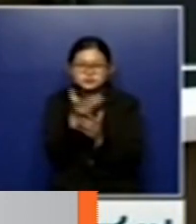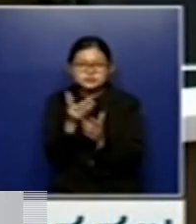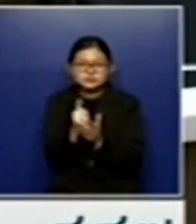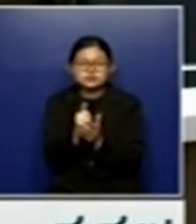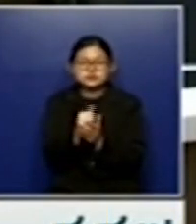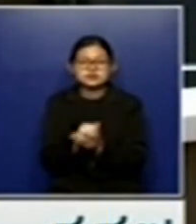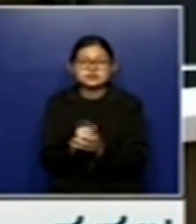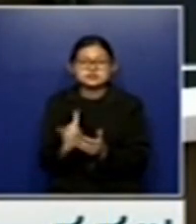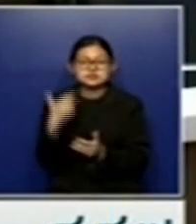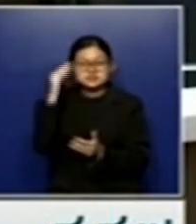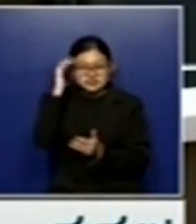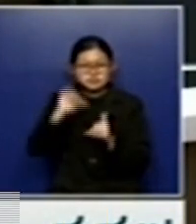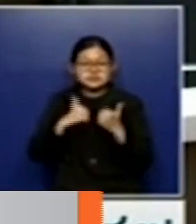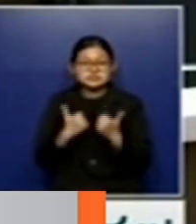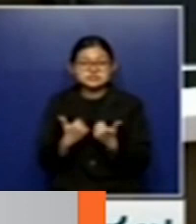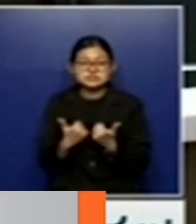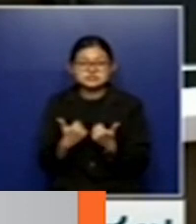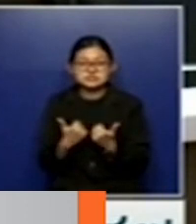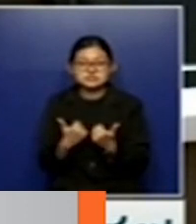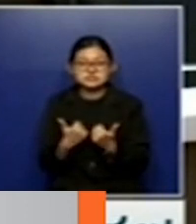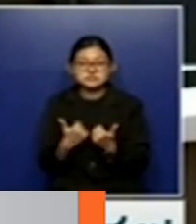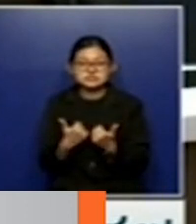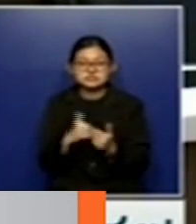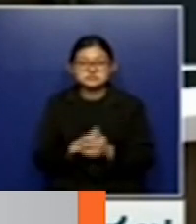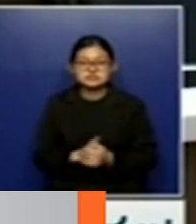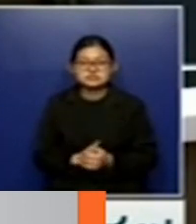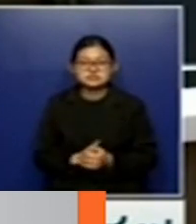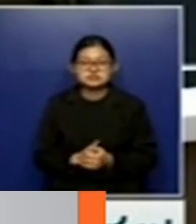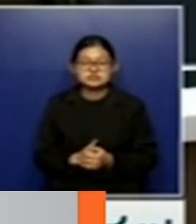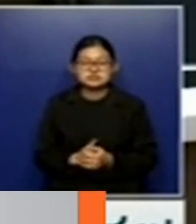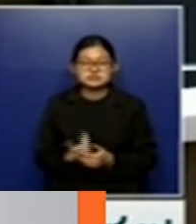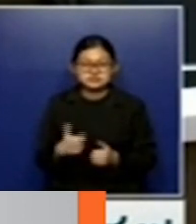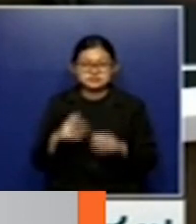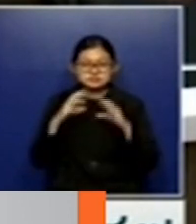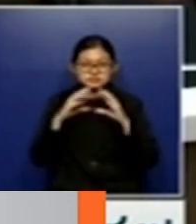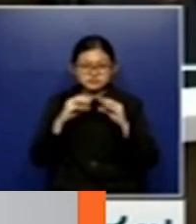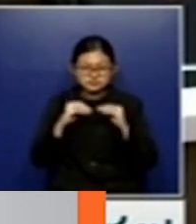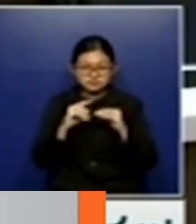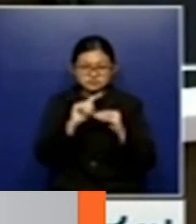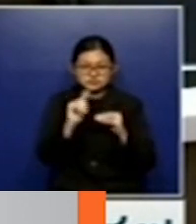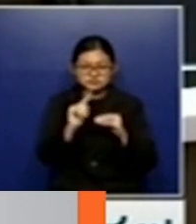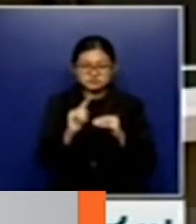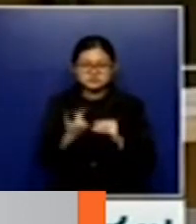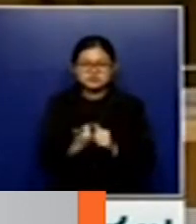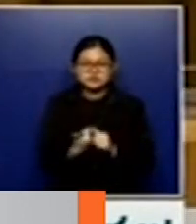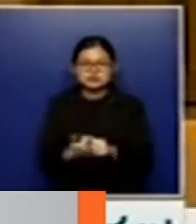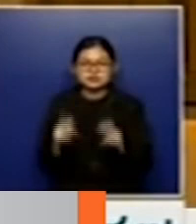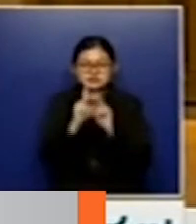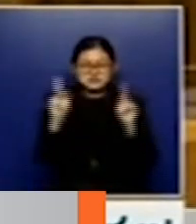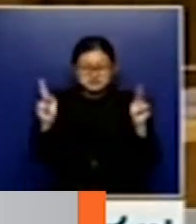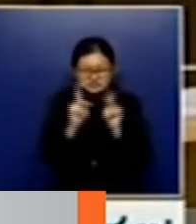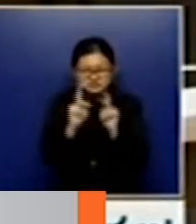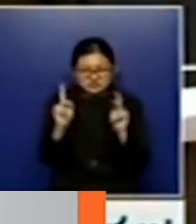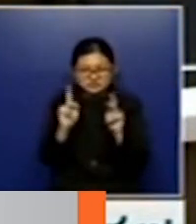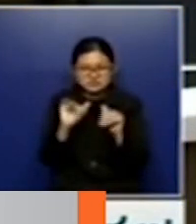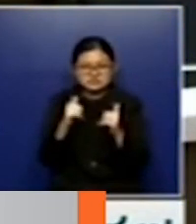ราก็ทราบดีอยู่ว่าวันนี้เนี่ยเรามีการประชุมในส่วนของคณะกรรมาธิการถ้าจะเทียบไปแ